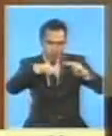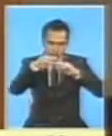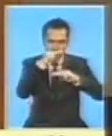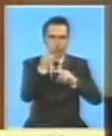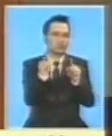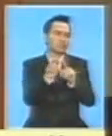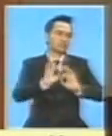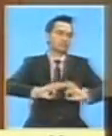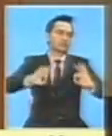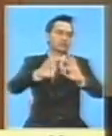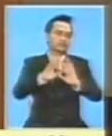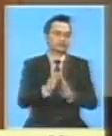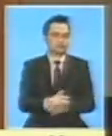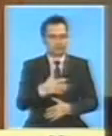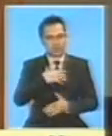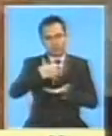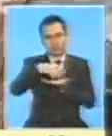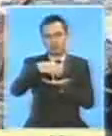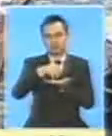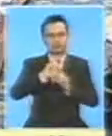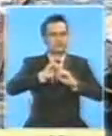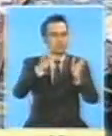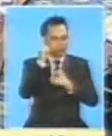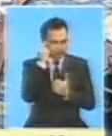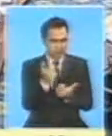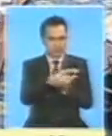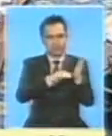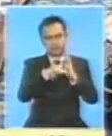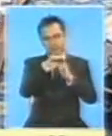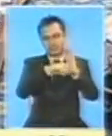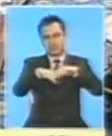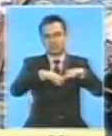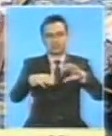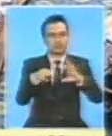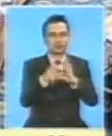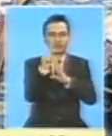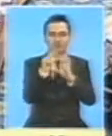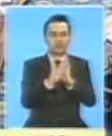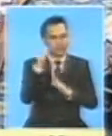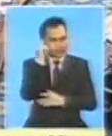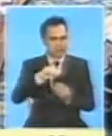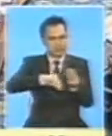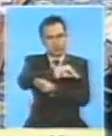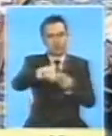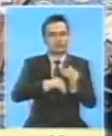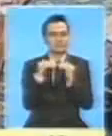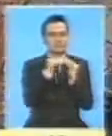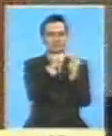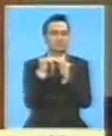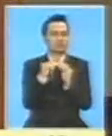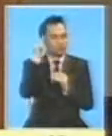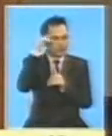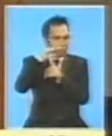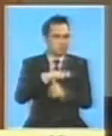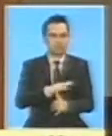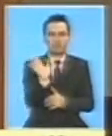ฟันไทยทั้งสิ้นนะวันนั้นคุณอาเข้าใจกันตรงนี้ด้วยเรายึดถือกระบวนการยุติธรรมหลักนิติธรรมหลักสิทธิมนุษยชนไม่เลือกปฏิบัตินะครับ